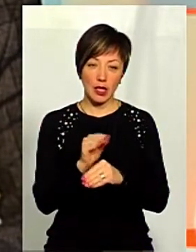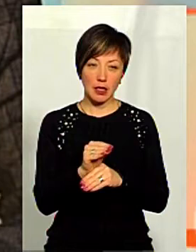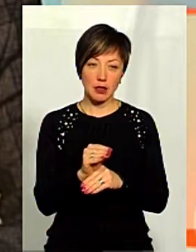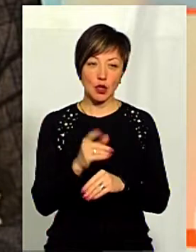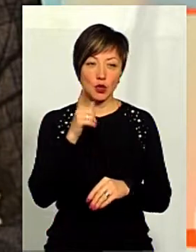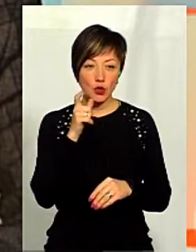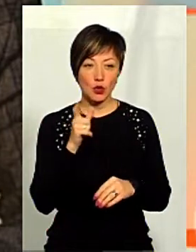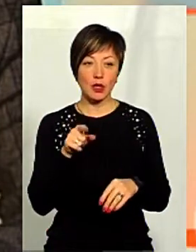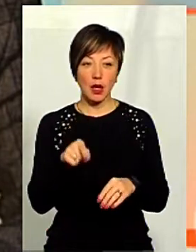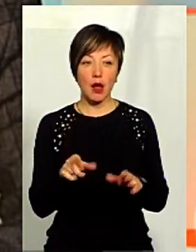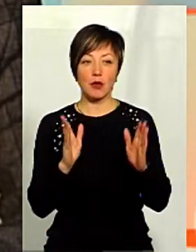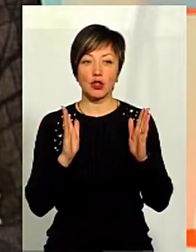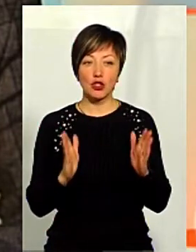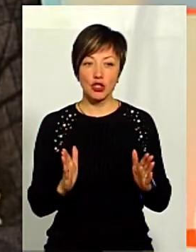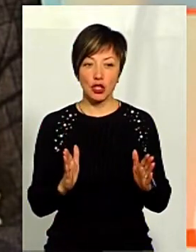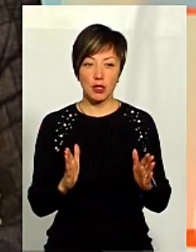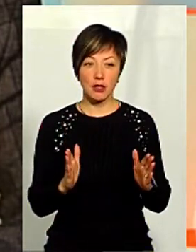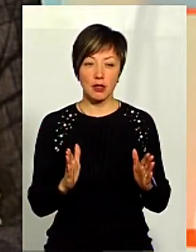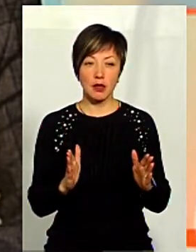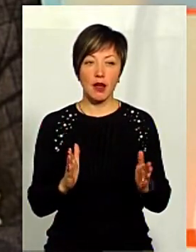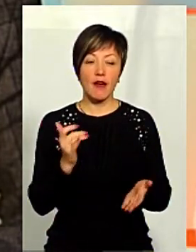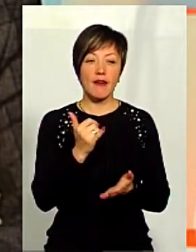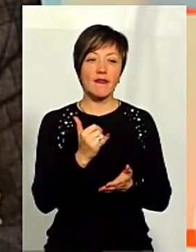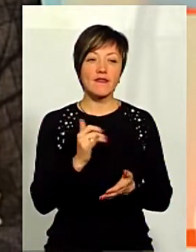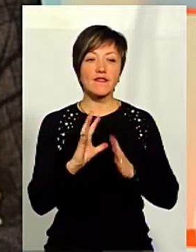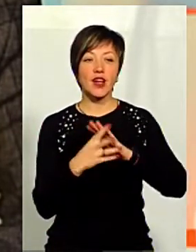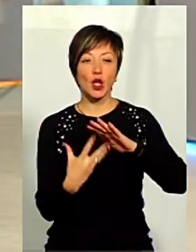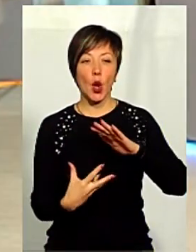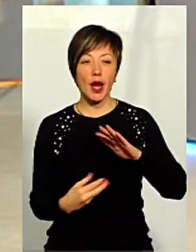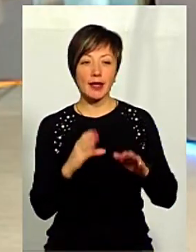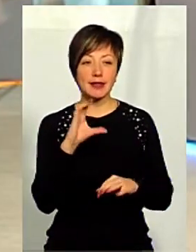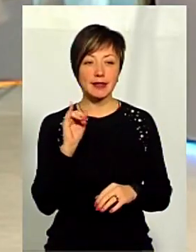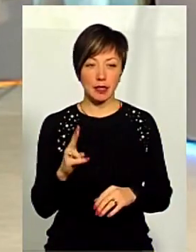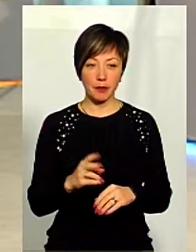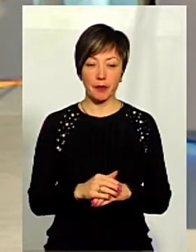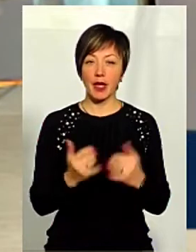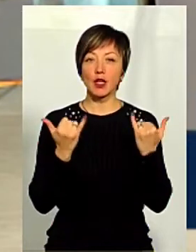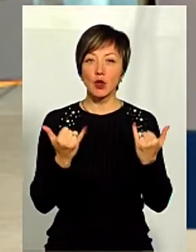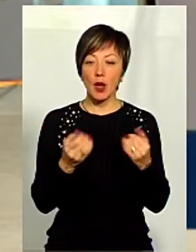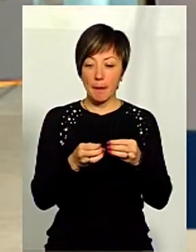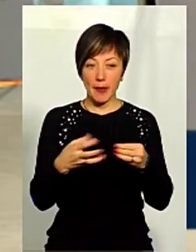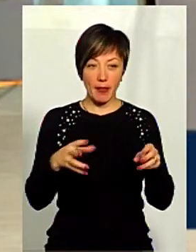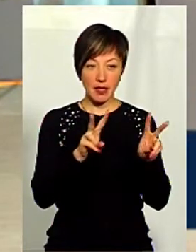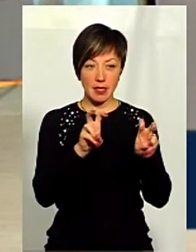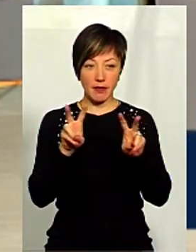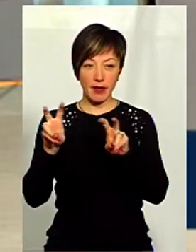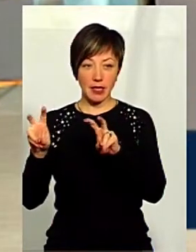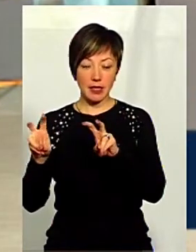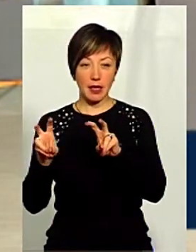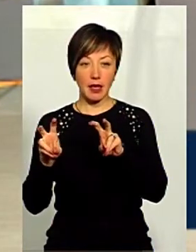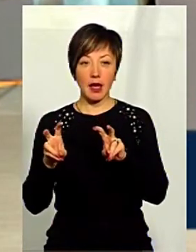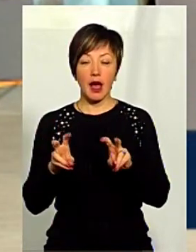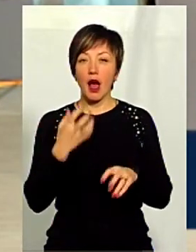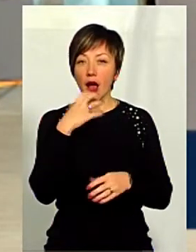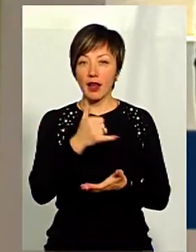додається цукру, там лише ну, виноградний сік. Сьогодні 15 видів глінтвейну пропонують